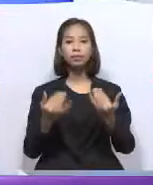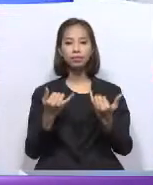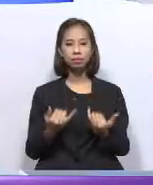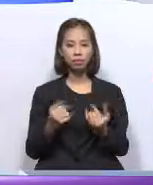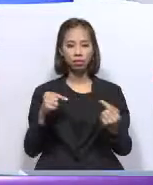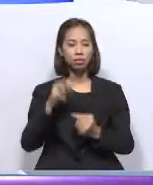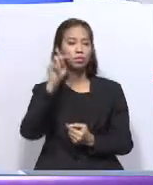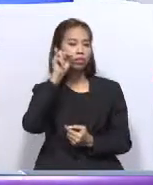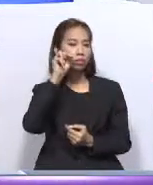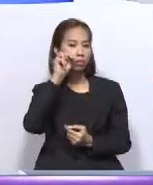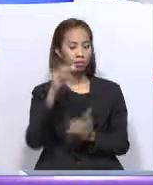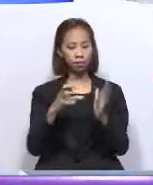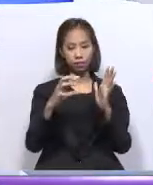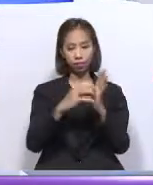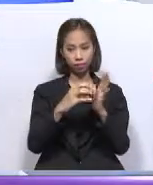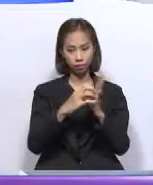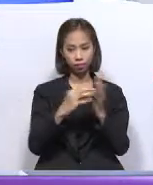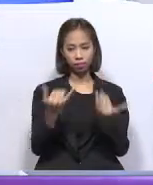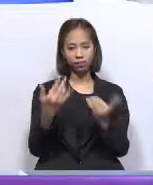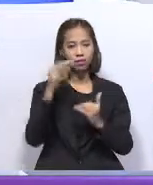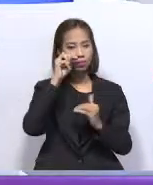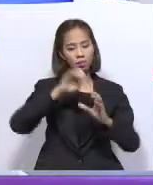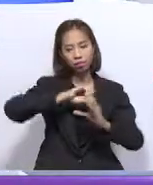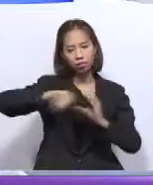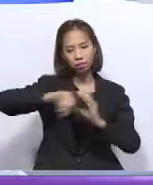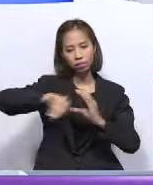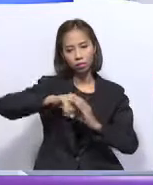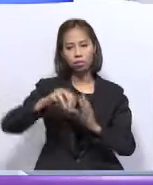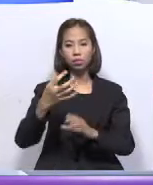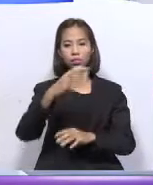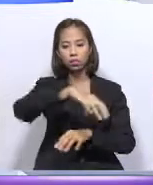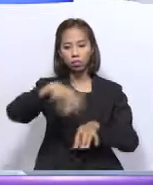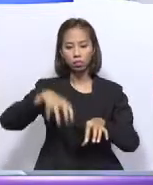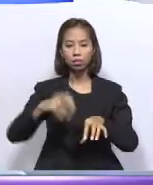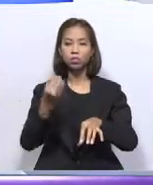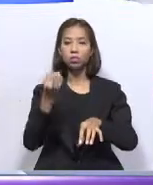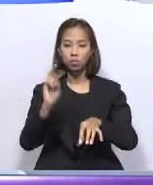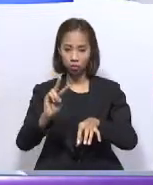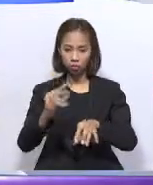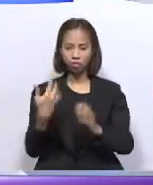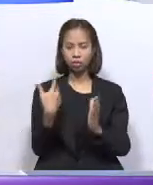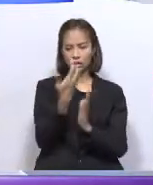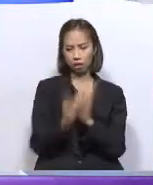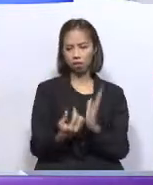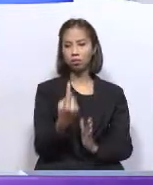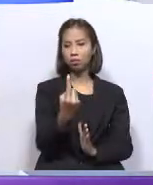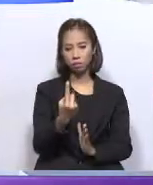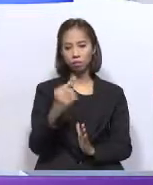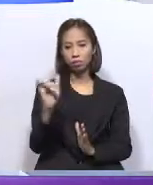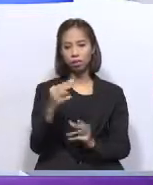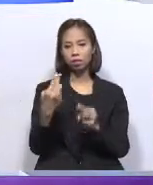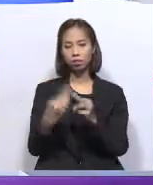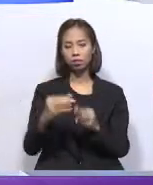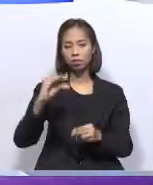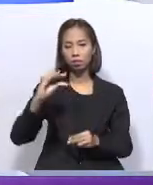สำหรับสถานการณ์น้ำในพื้นที่ลุ่มภาคกลางค่ะขณะนี้มีการระบายน้ำออกแล้ว12ทุ่งด้วยกันเหลือเพียง1ทุ่งนะคะคือทุ่งโพพย